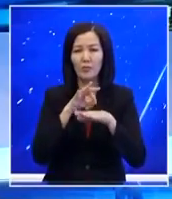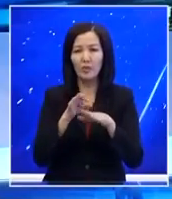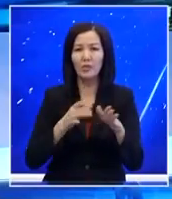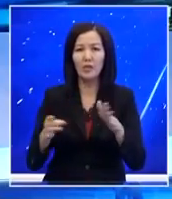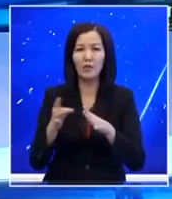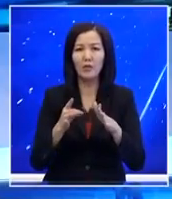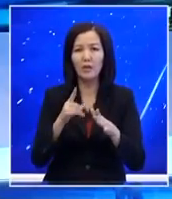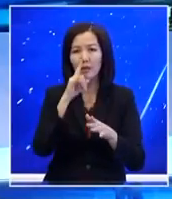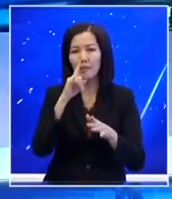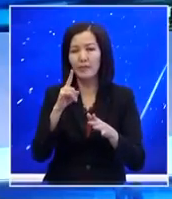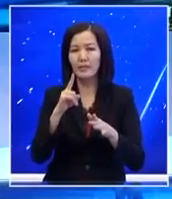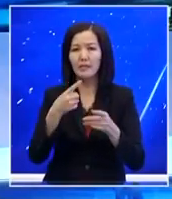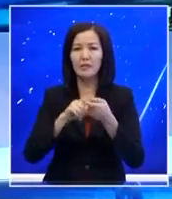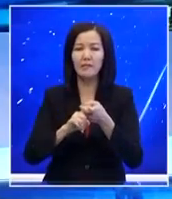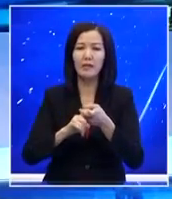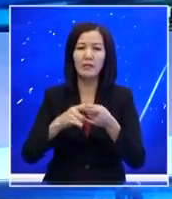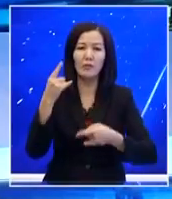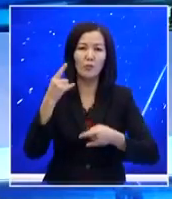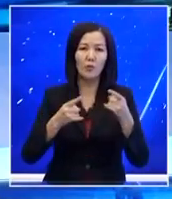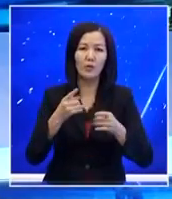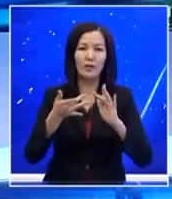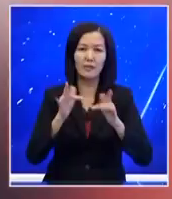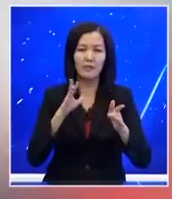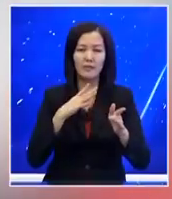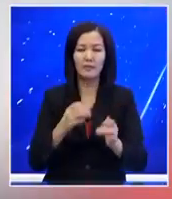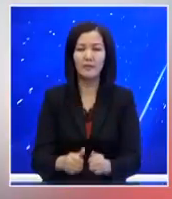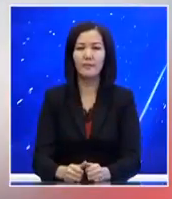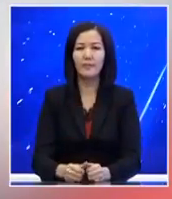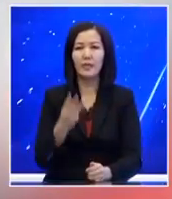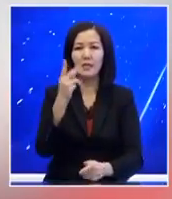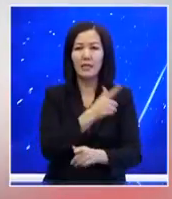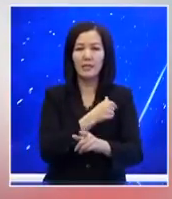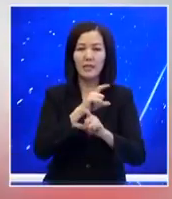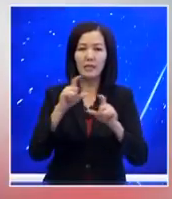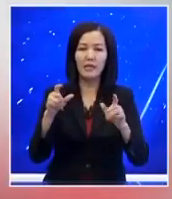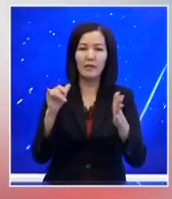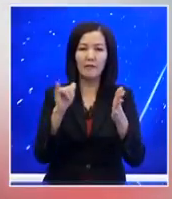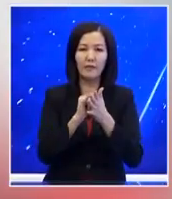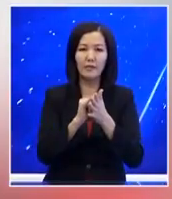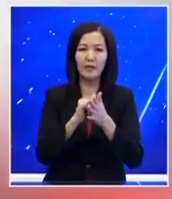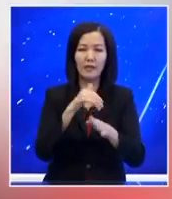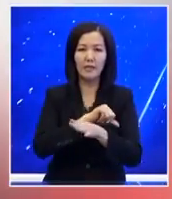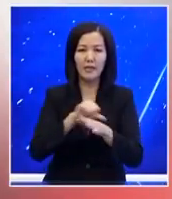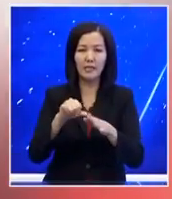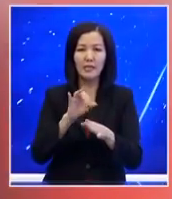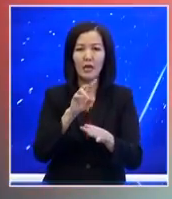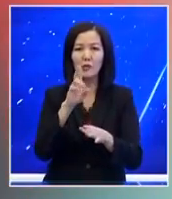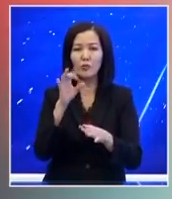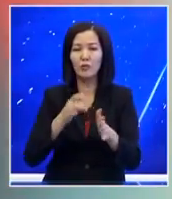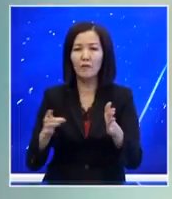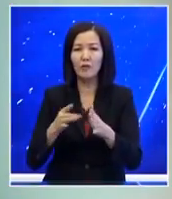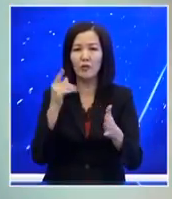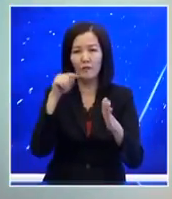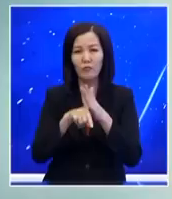в районах области посредством онлайн-связи. 3 санитарных поста выставлены на границах Аксузского района. Есть